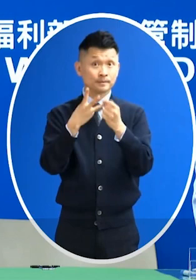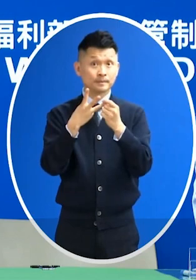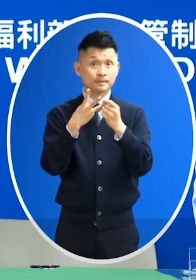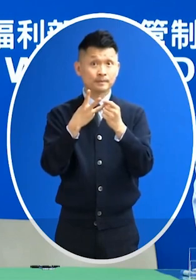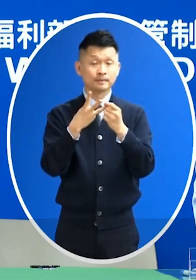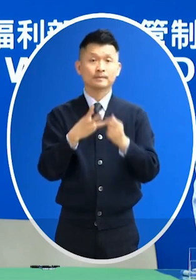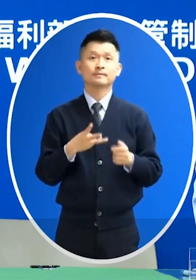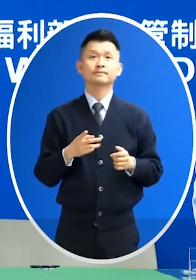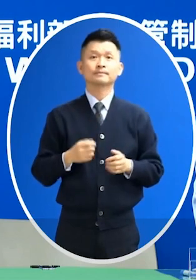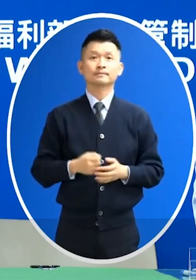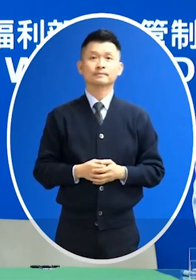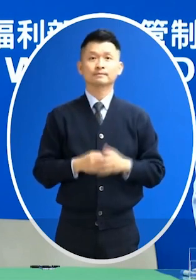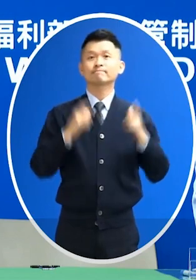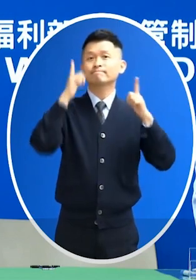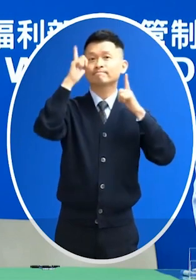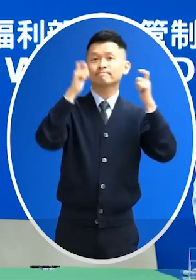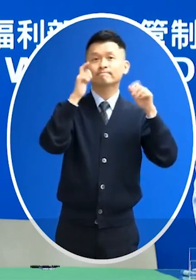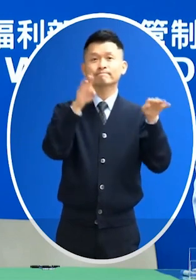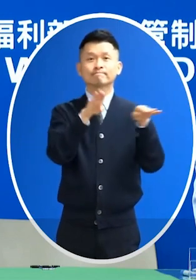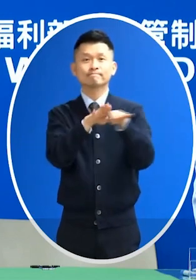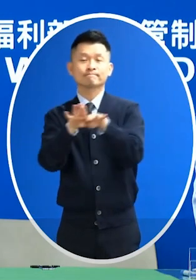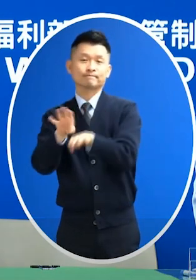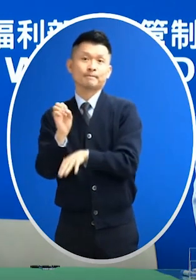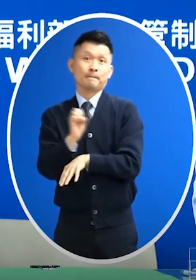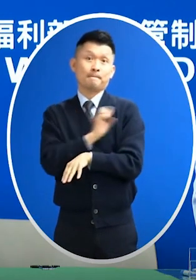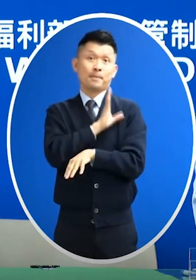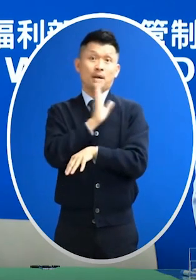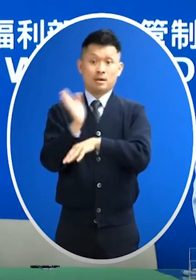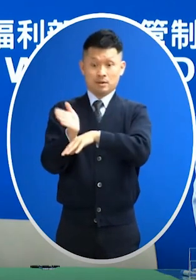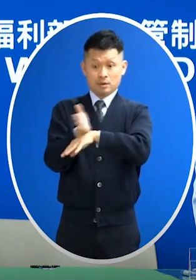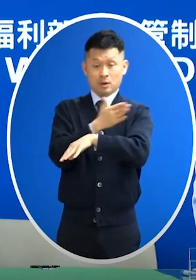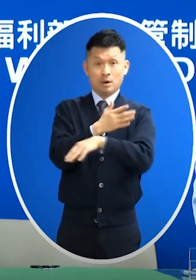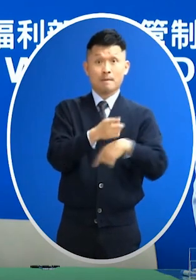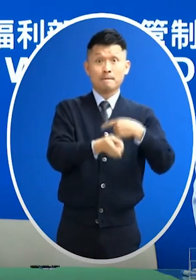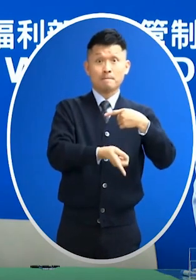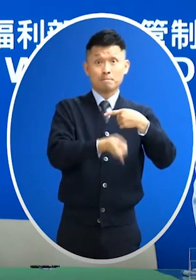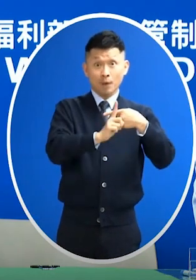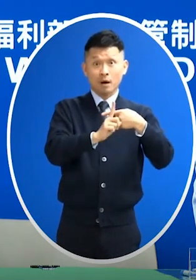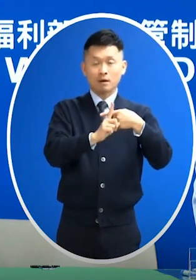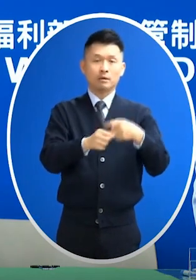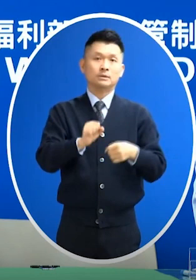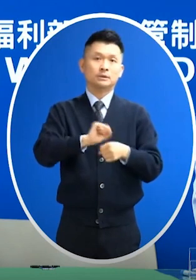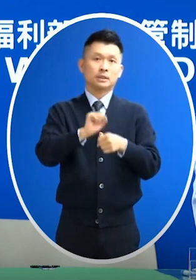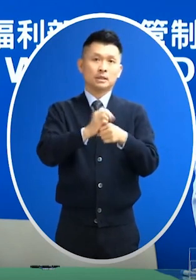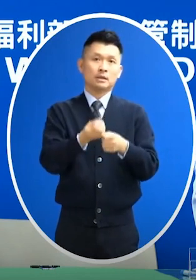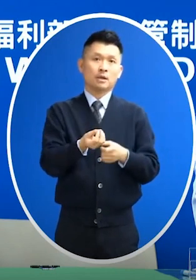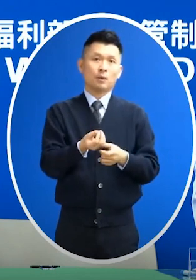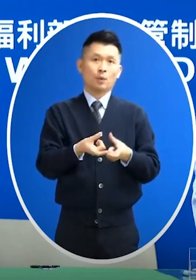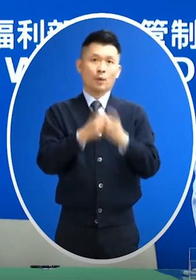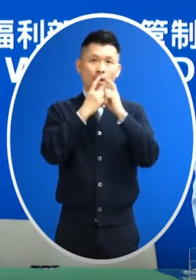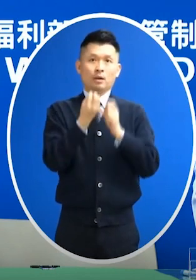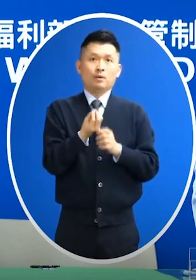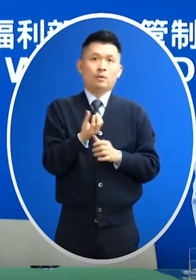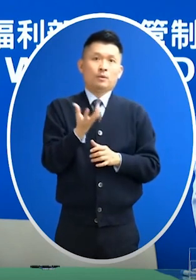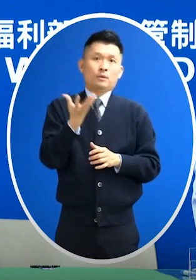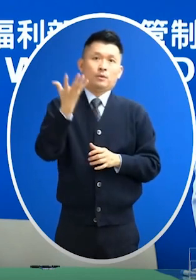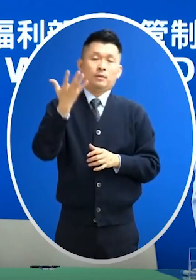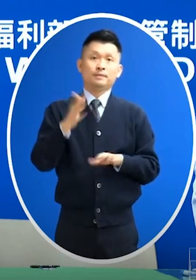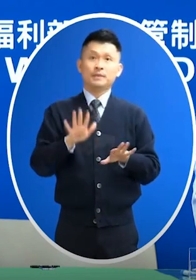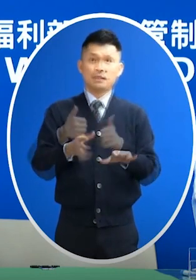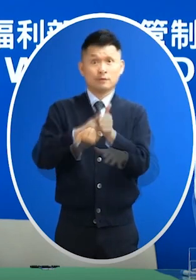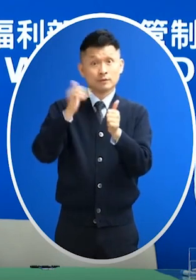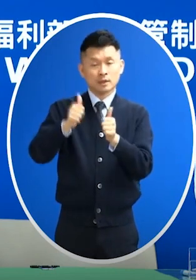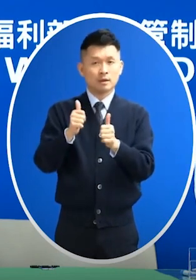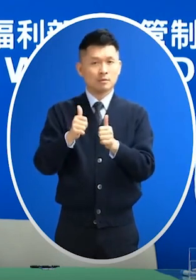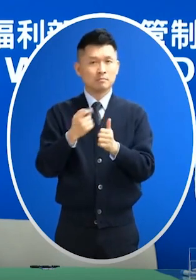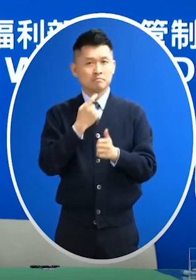过完春节连假之后，我们看到我们的这个确诊数是有一些反弹，那现在还在算是这个高点